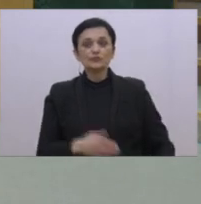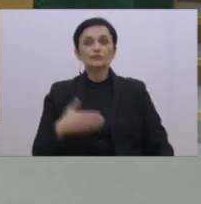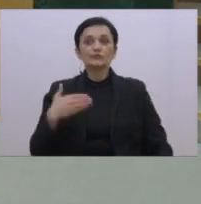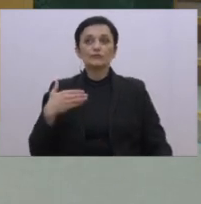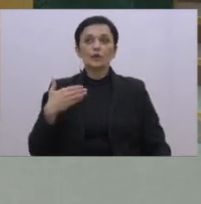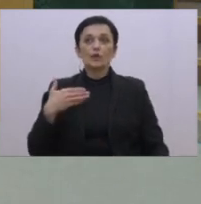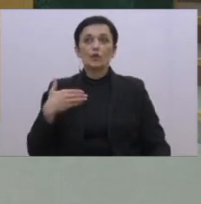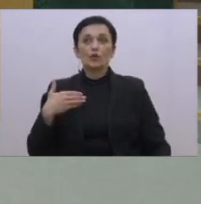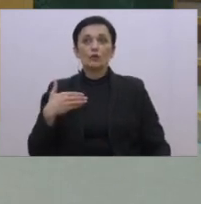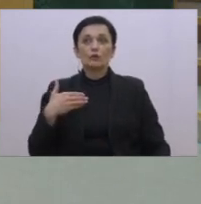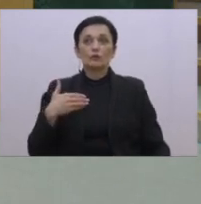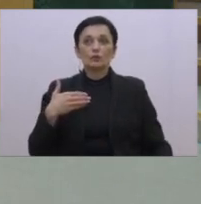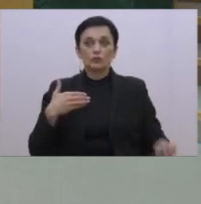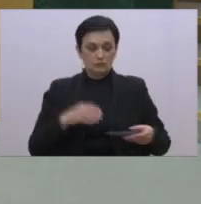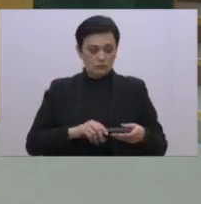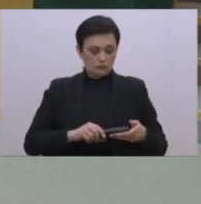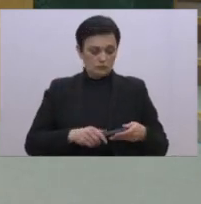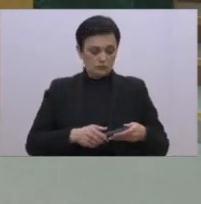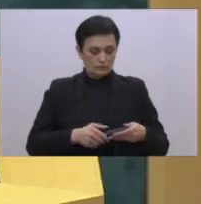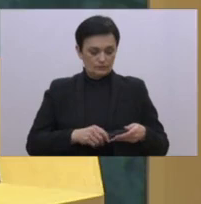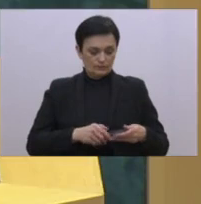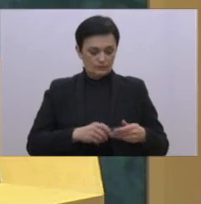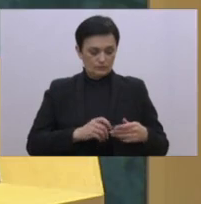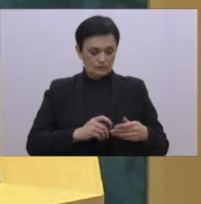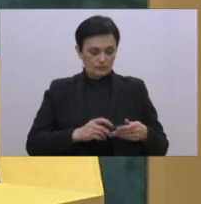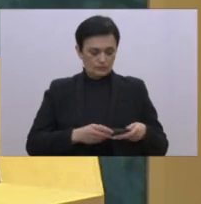მოგესალმებით, კაბატონებო და ბატონებო.